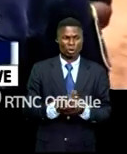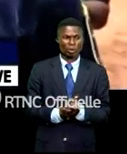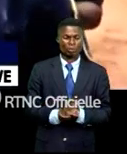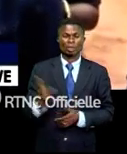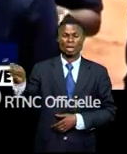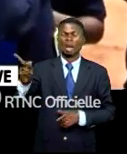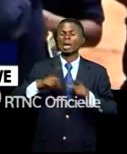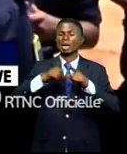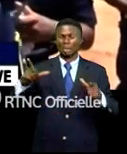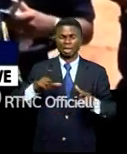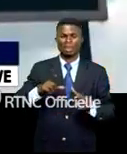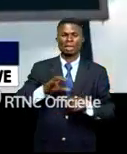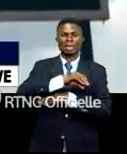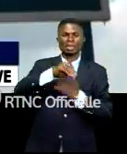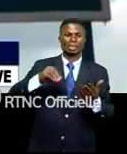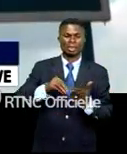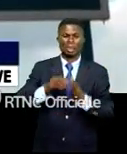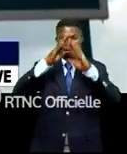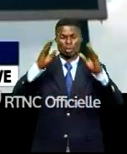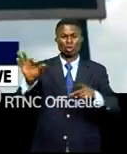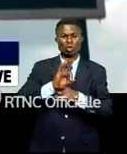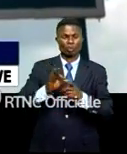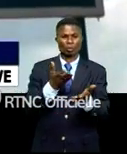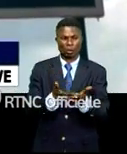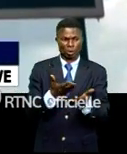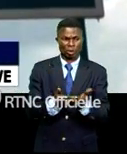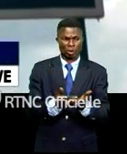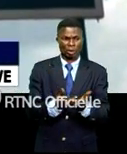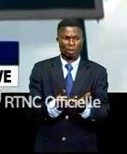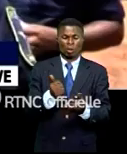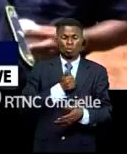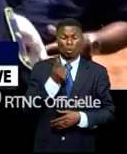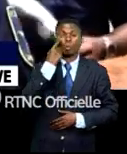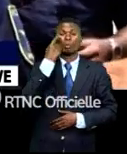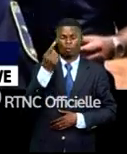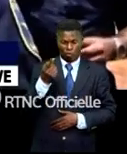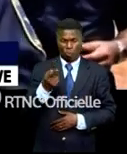kassaïen a un centre, le fameux centre de Tchikouka que je viens de voir moi-même de mes